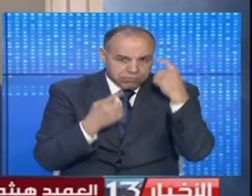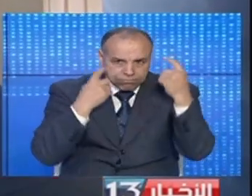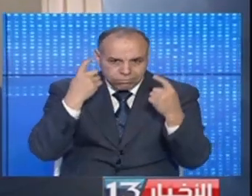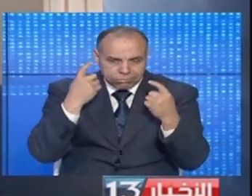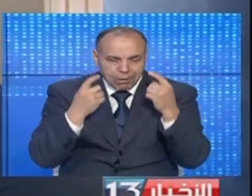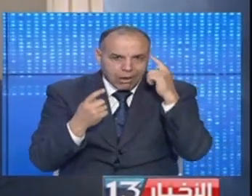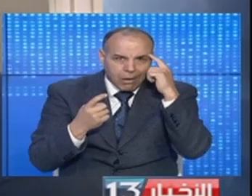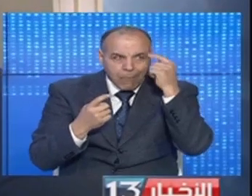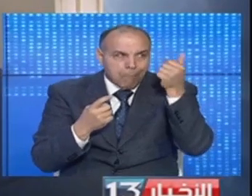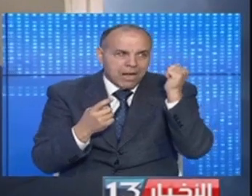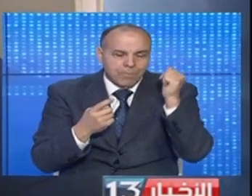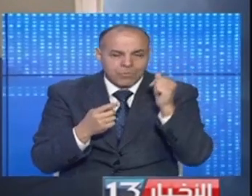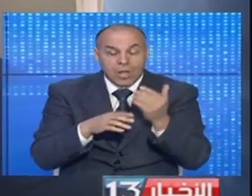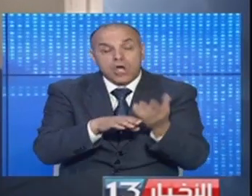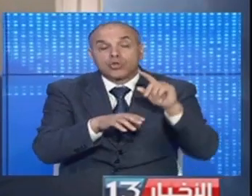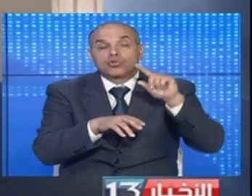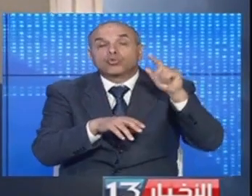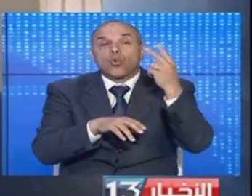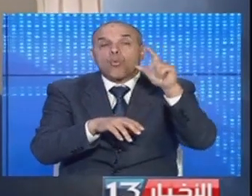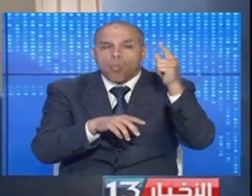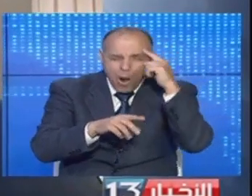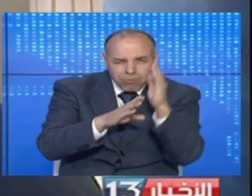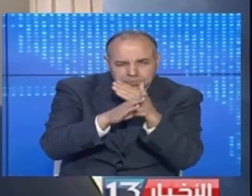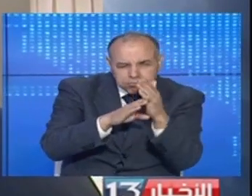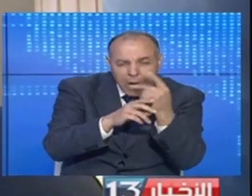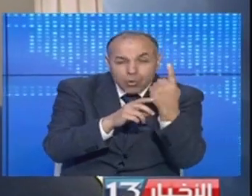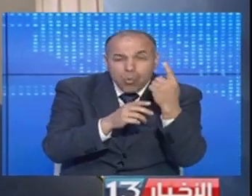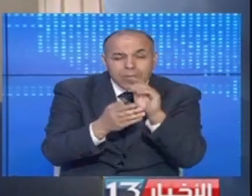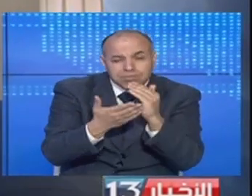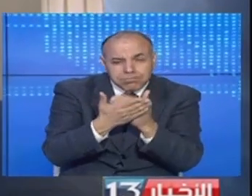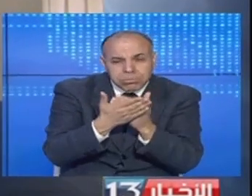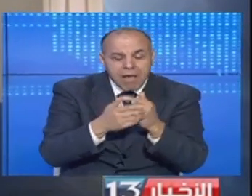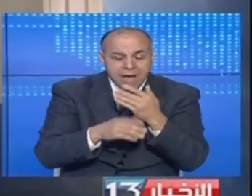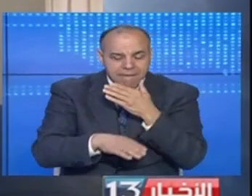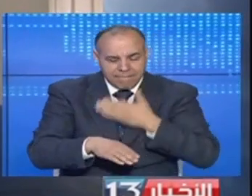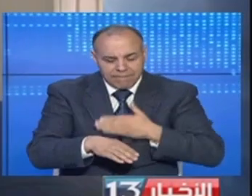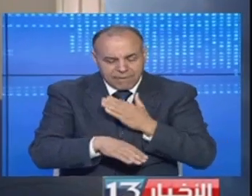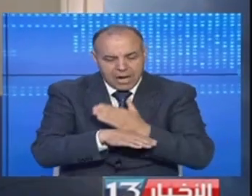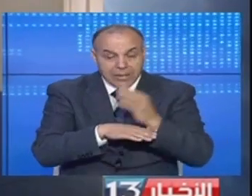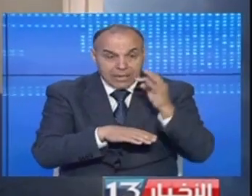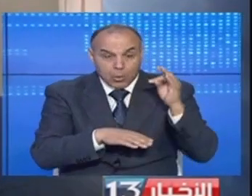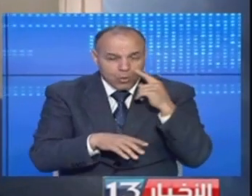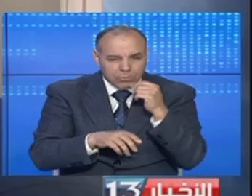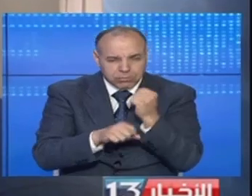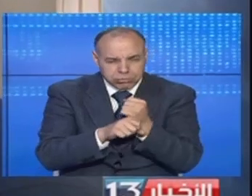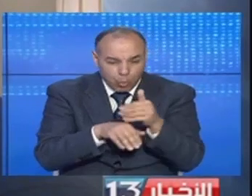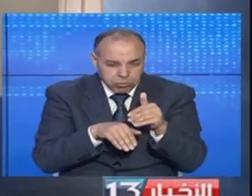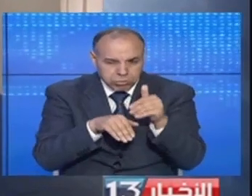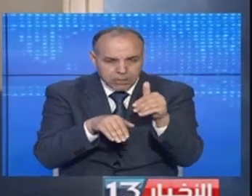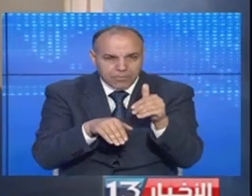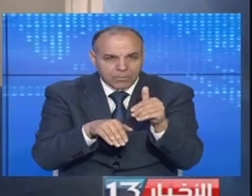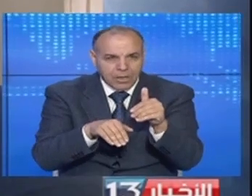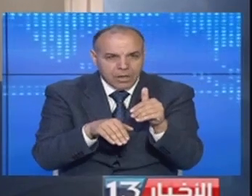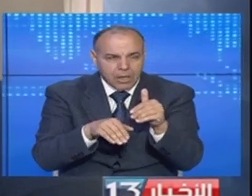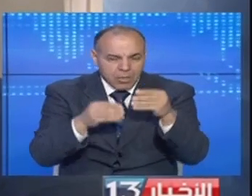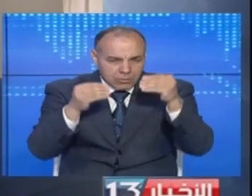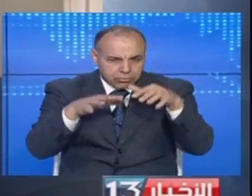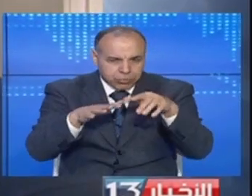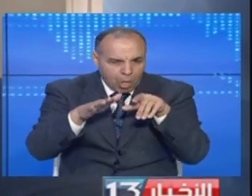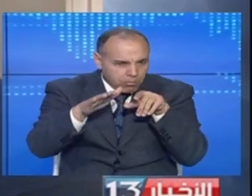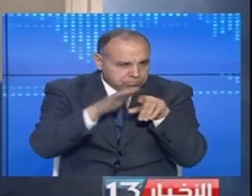امس عندها شهرين قاعده تخدم اه فرقه الحرس طويل منذ ان تم احباط محاوله